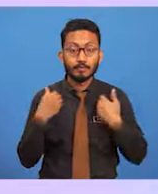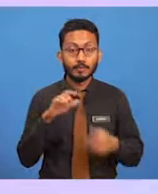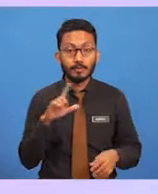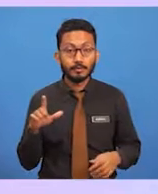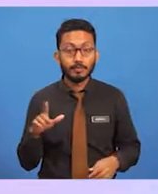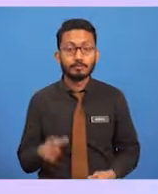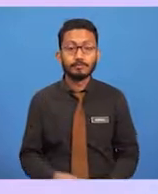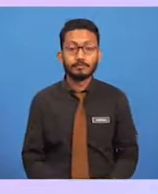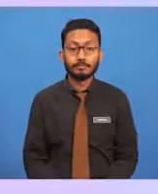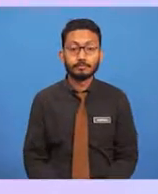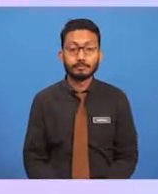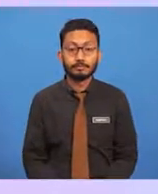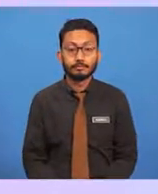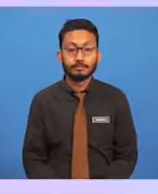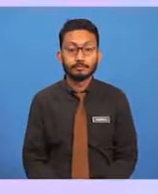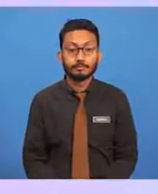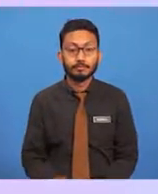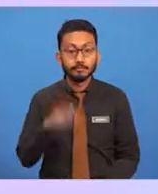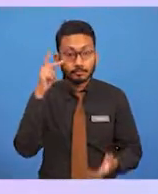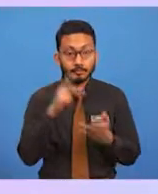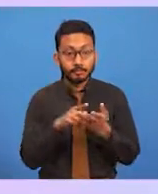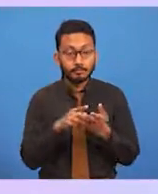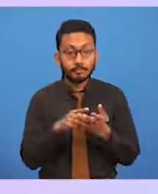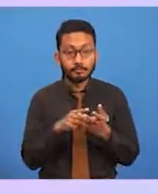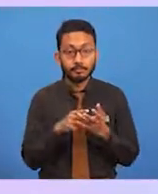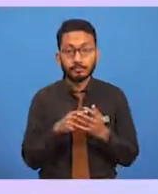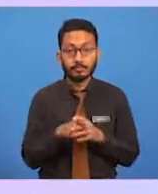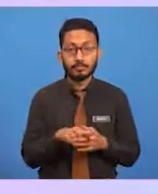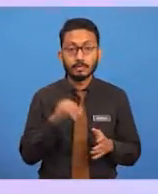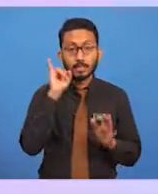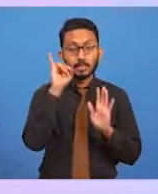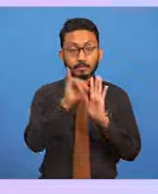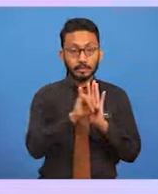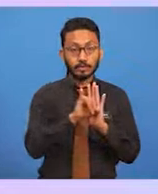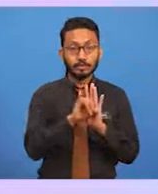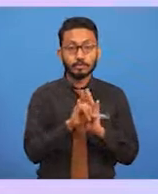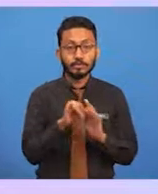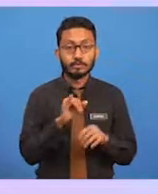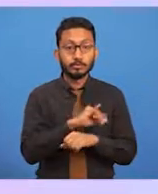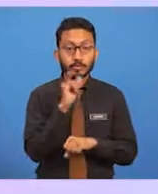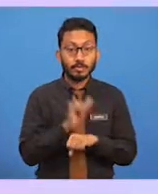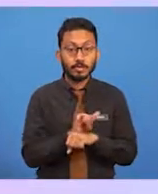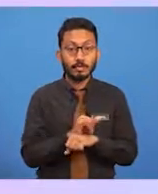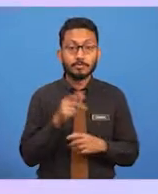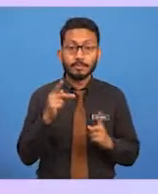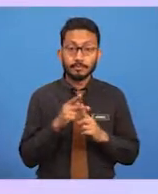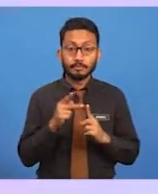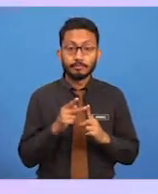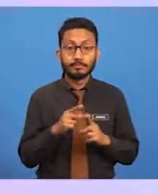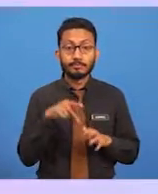yang ideal untuk memperkenalkan imej syarikat kepada pelanggan,